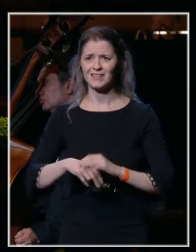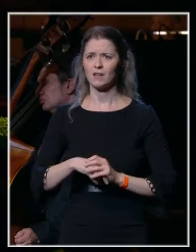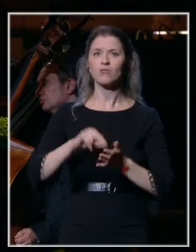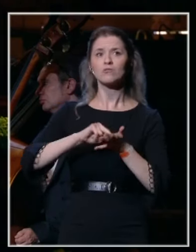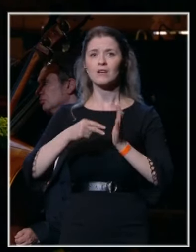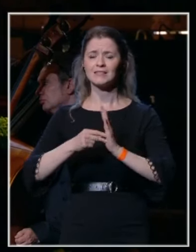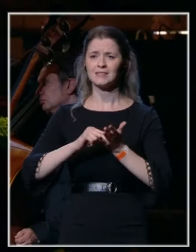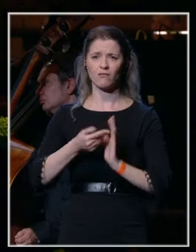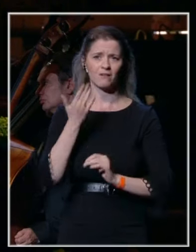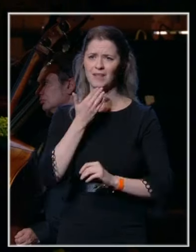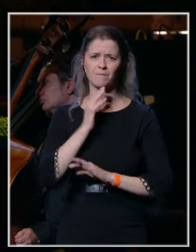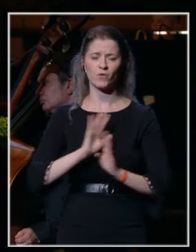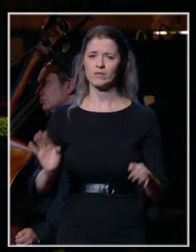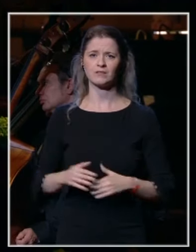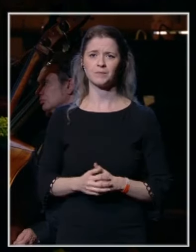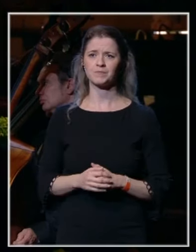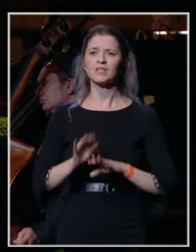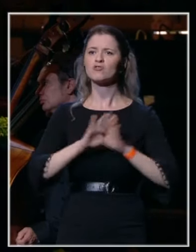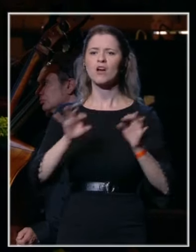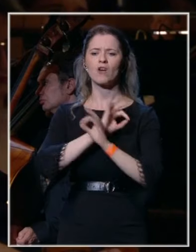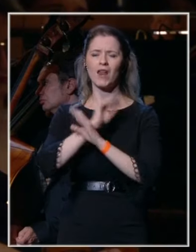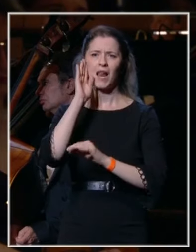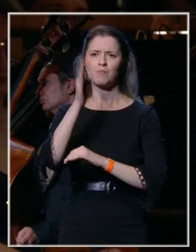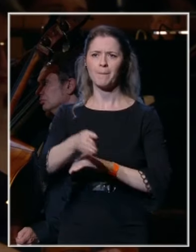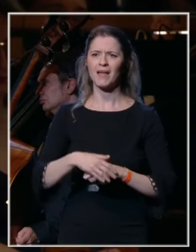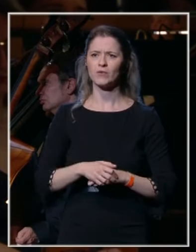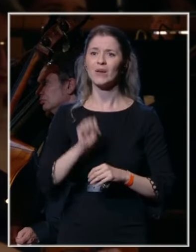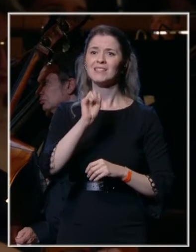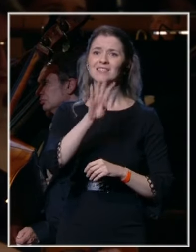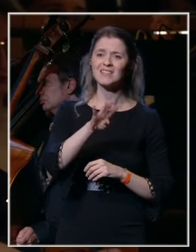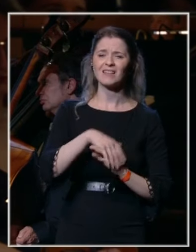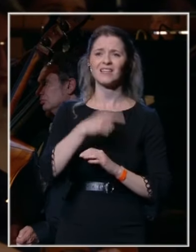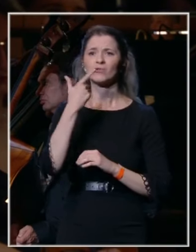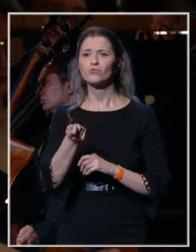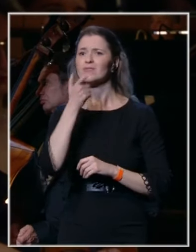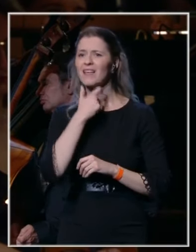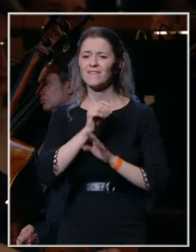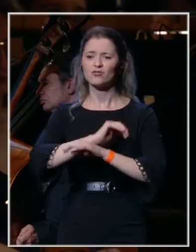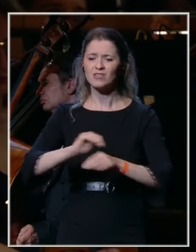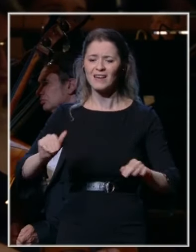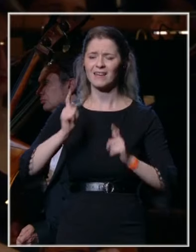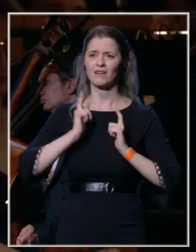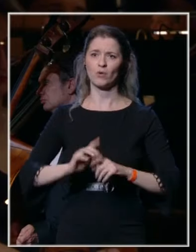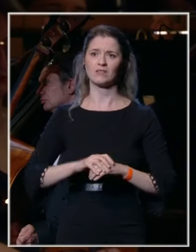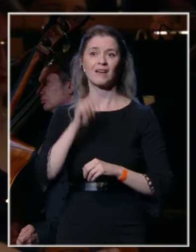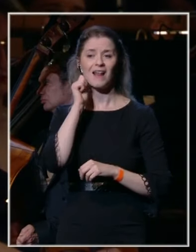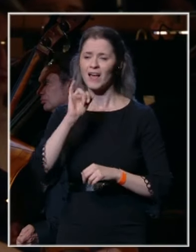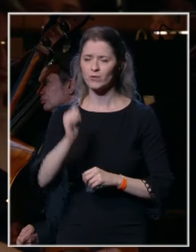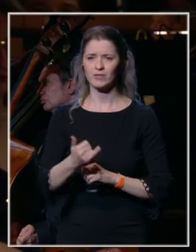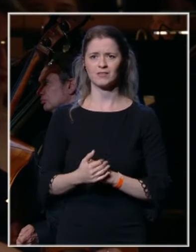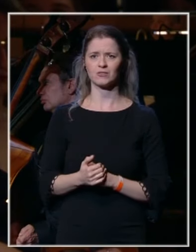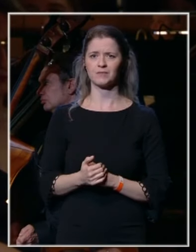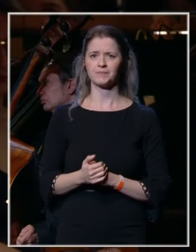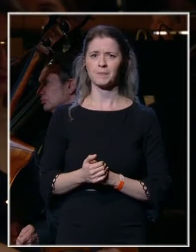taktika. Itt csak halálba menő 14-20 éves gyerekek voltak, lányok is,